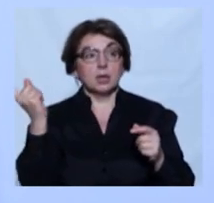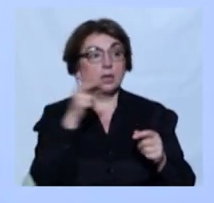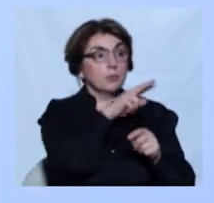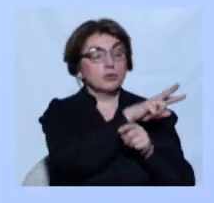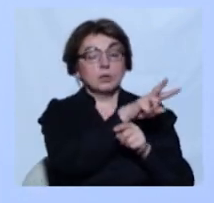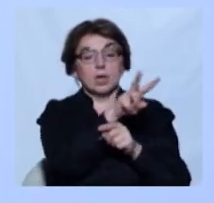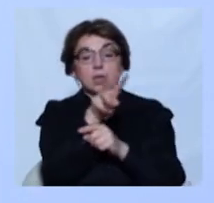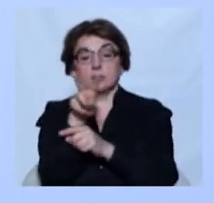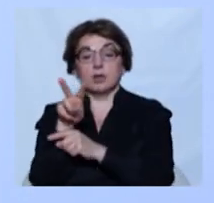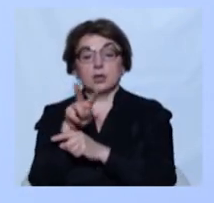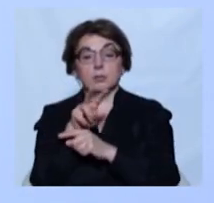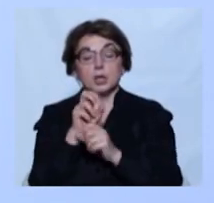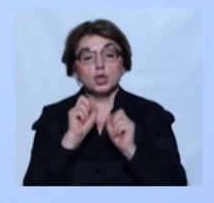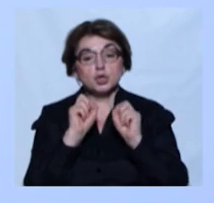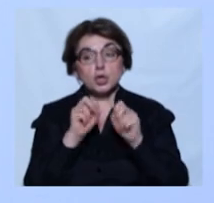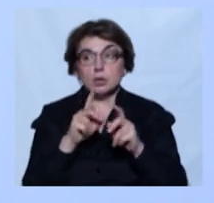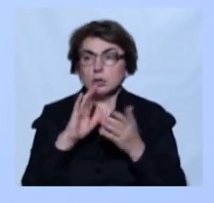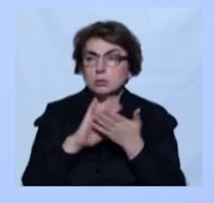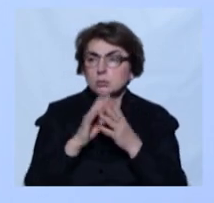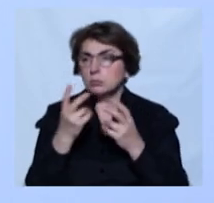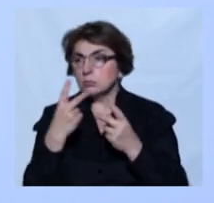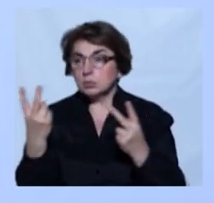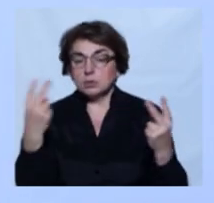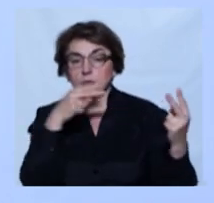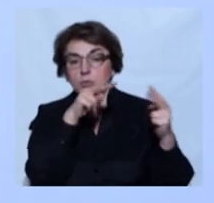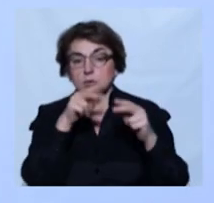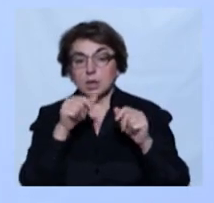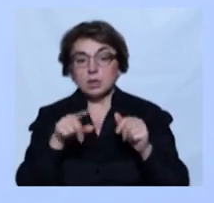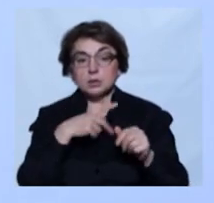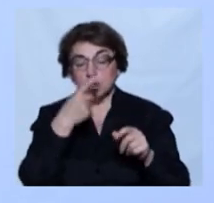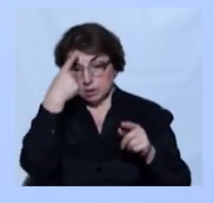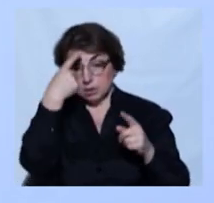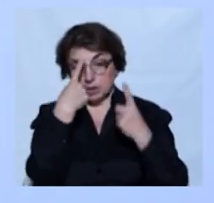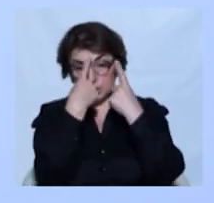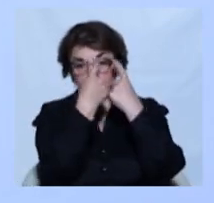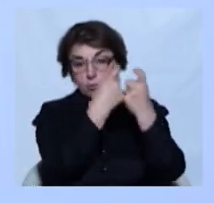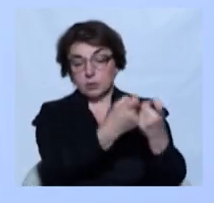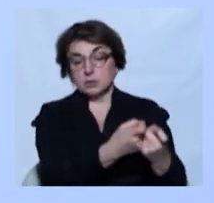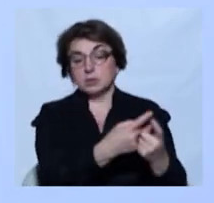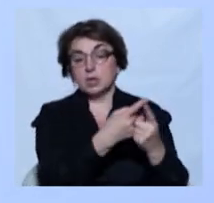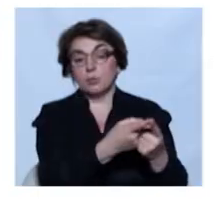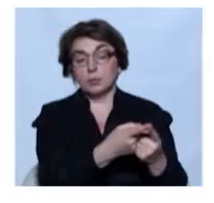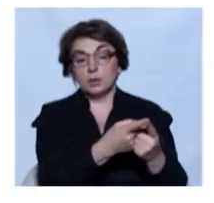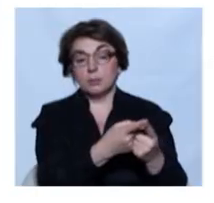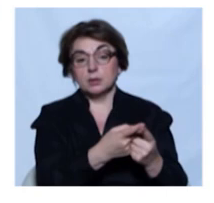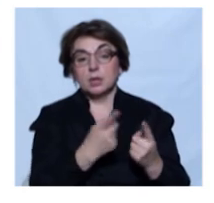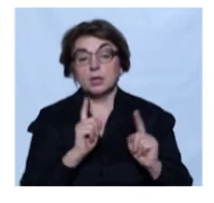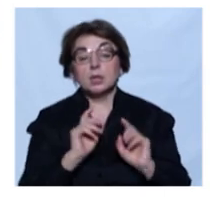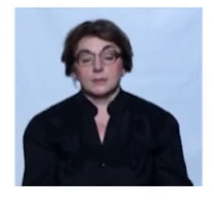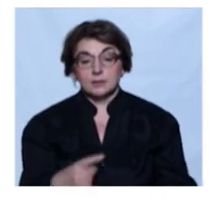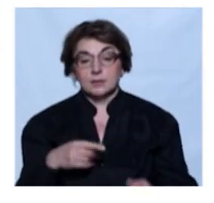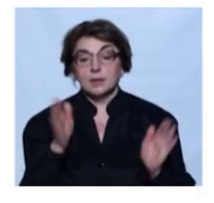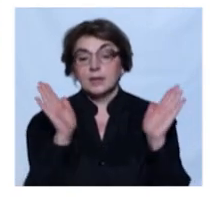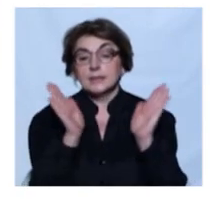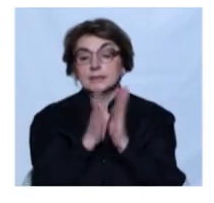ათვალიერებს. საშიშროების, საფრთხის არსებობის შემთხვევაში ის ჯოგის დანარჩენ წევრებს ატყობინებს ამის შესახებ. არქტიკული სელაპები